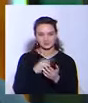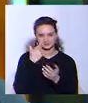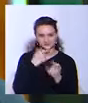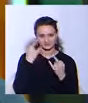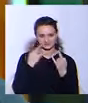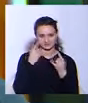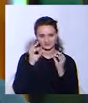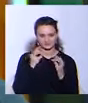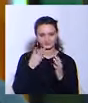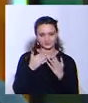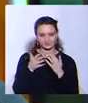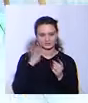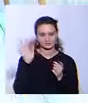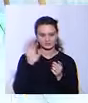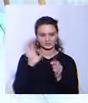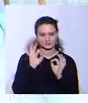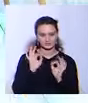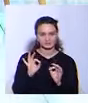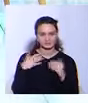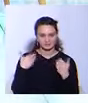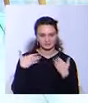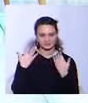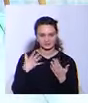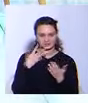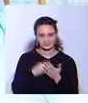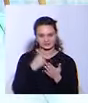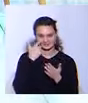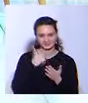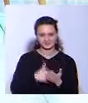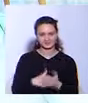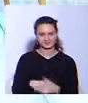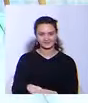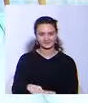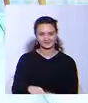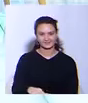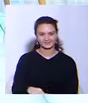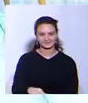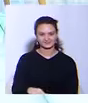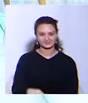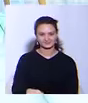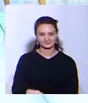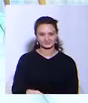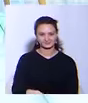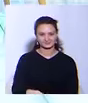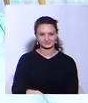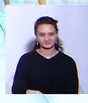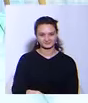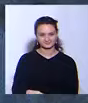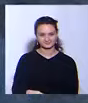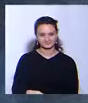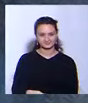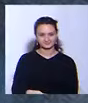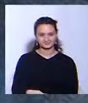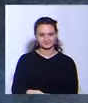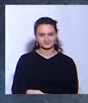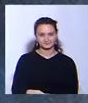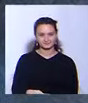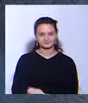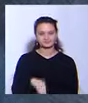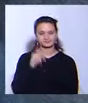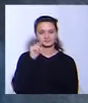ეკრანზე, სწორია, უნდა ხელი დაუქნიო დემა. მიესალმე საკუთარ თავს. დაუქნიო ხელი. მონიტორზე დაინახა თავისთავი. იცით